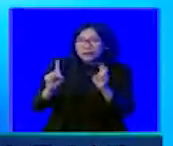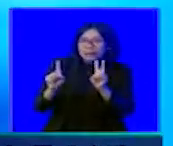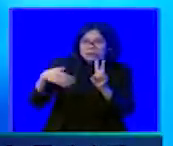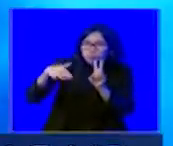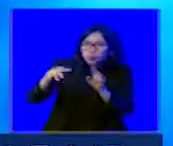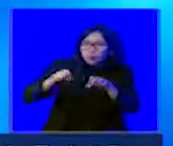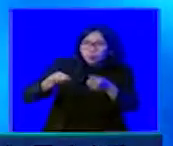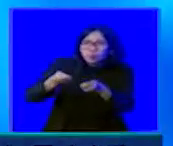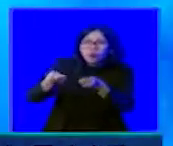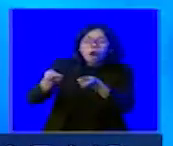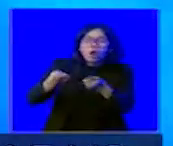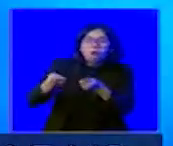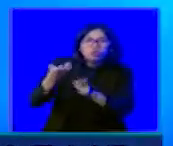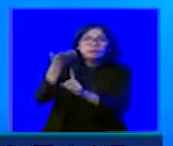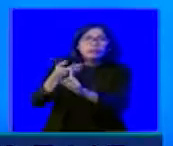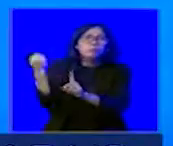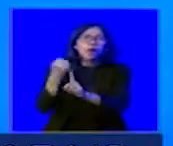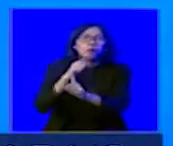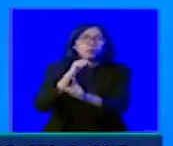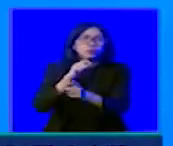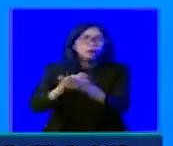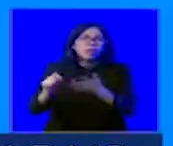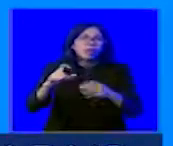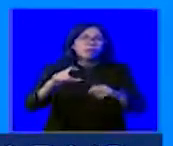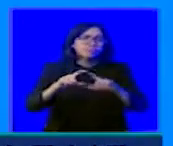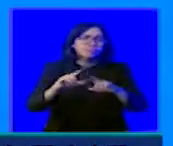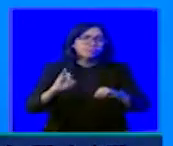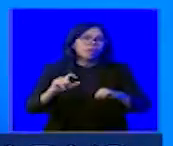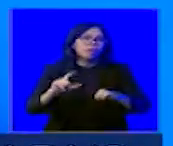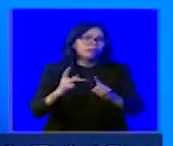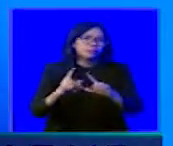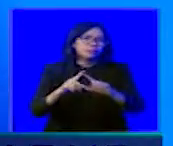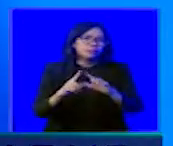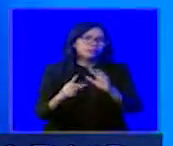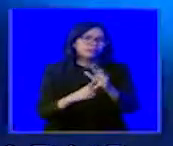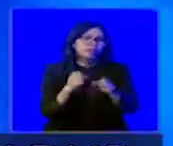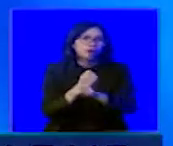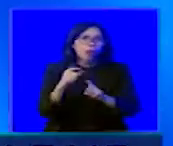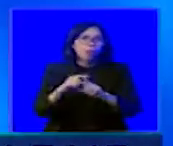dan keduanya terbukti membantu Chai Changpan dengan menyediakan peralatan untuk kabur.